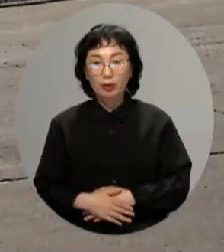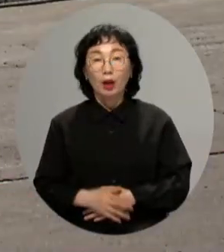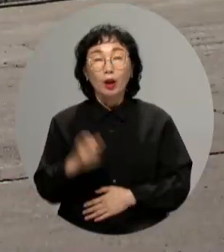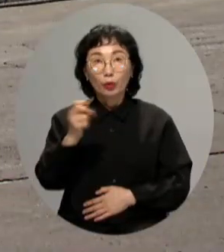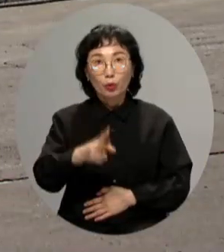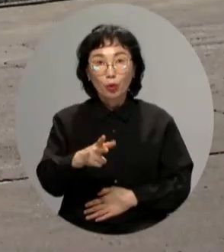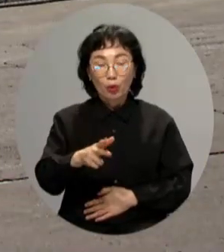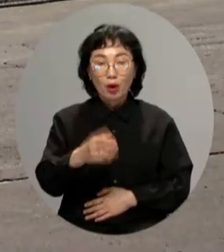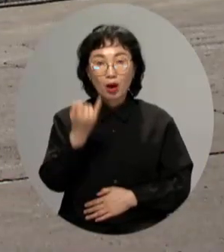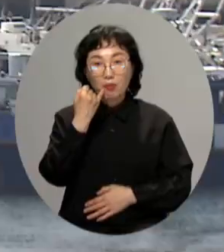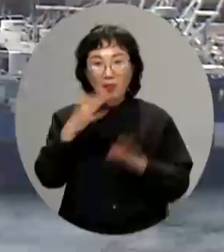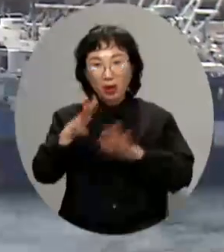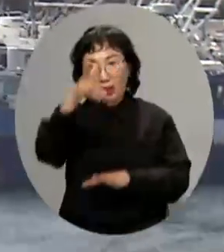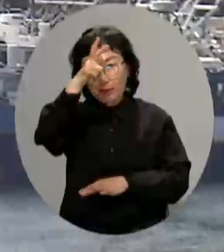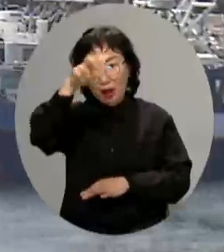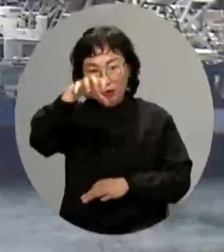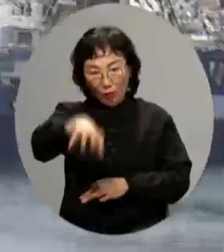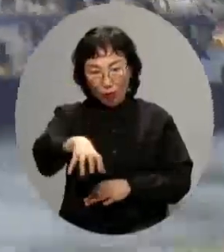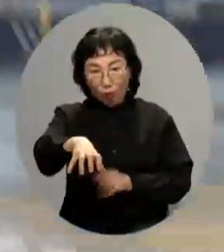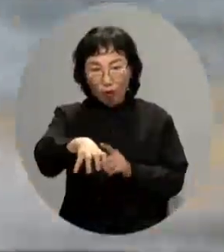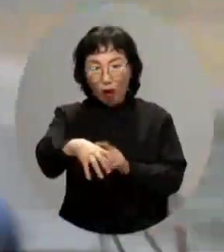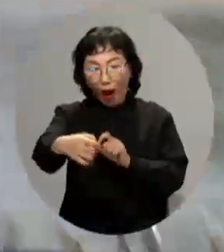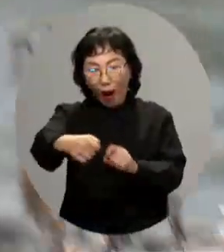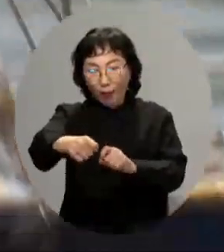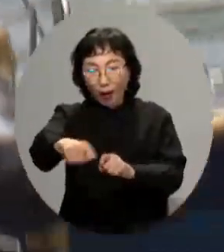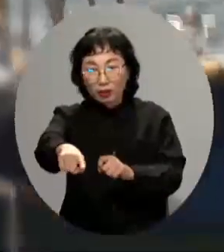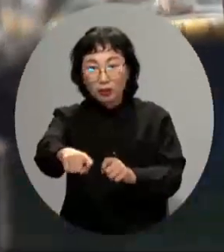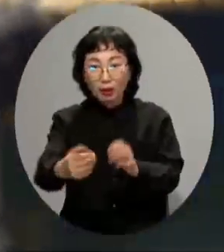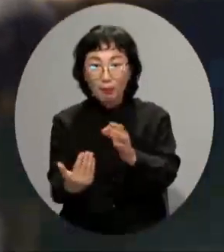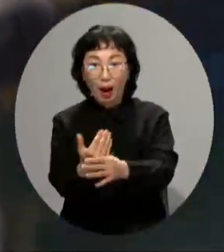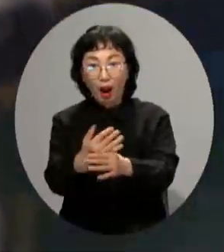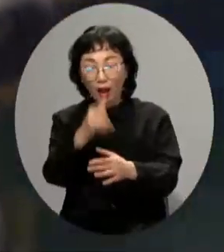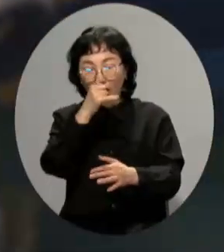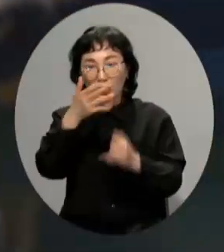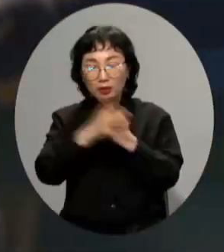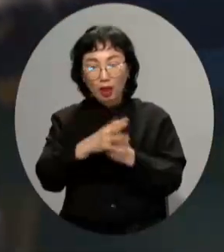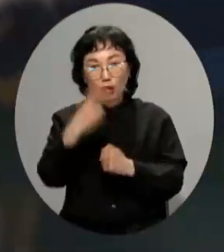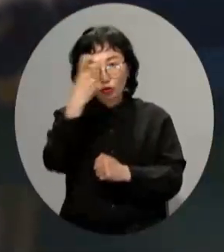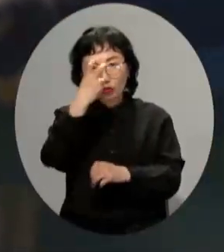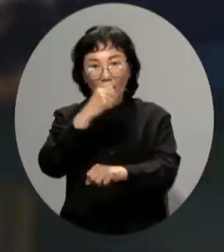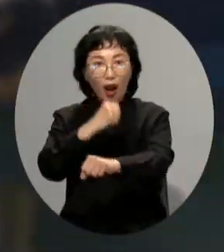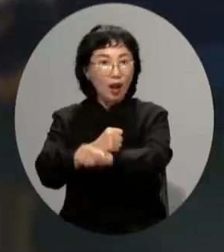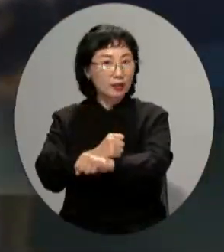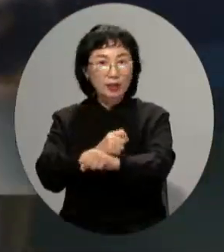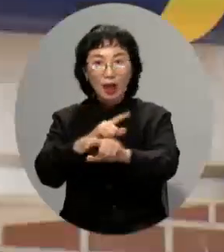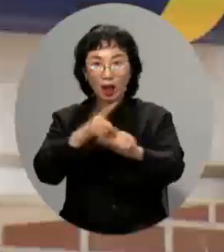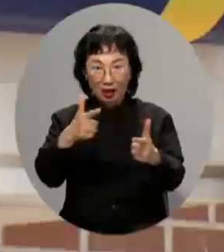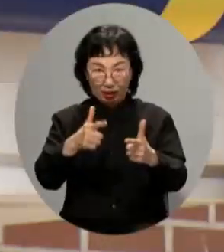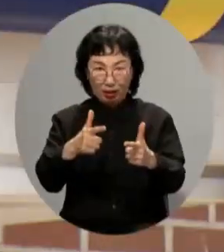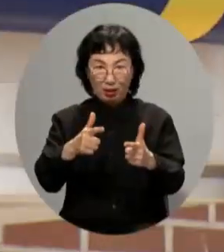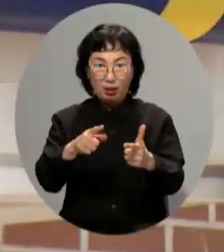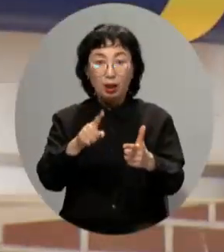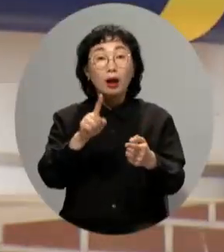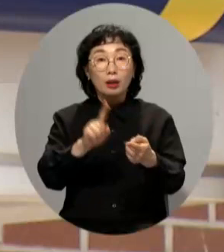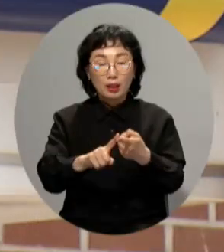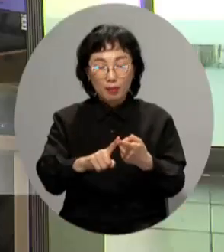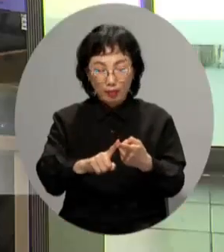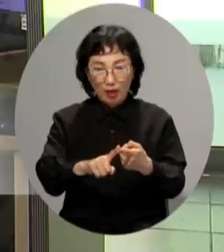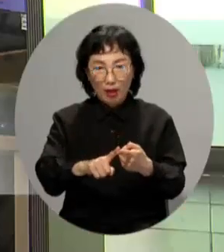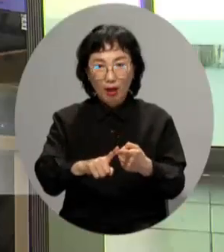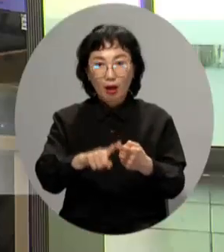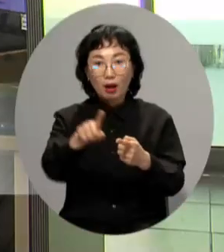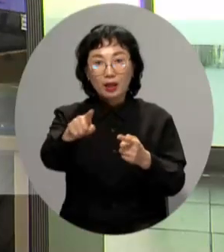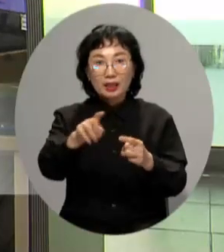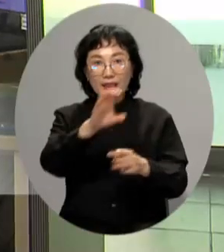게다가 해경파출소 바로 앞에서 이런 일이 버젓이 일어나고 있지만 수사에 나서지 않는다는 지적 파출소